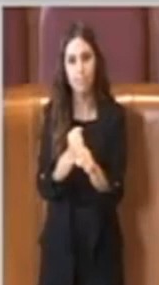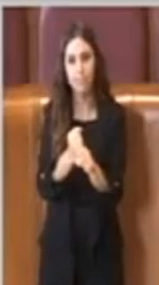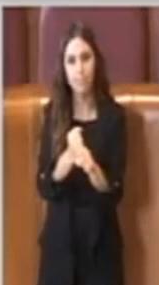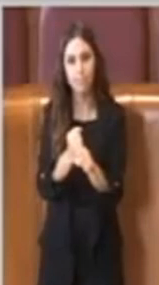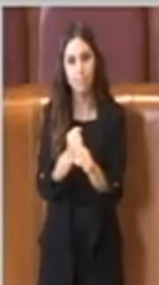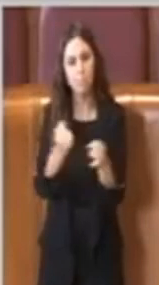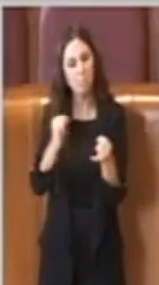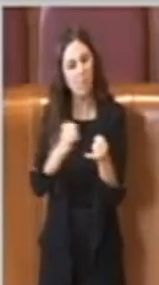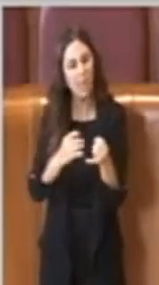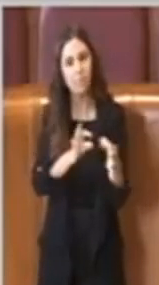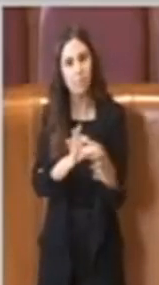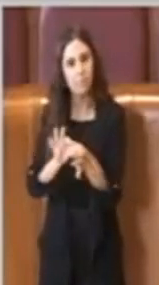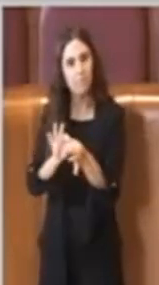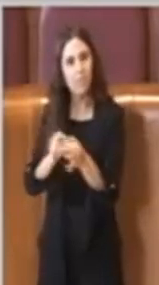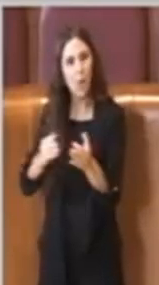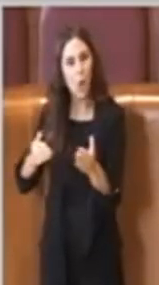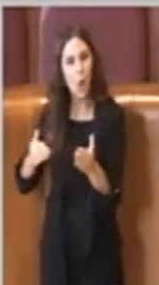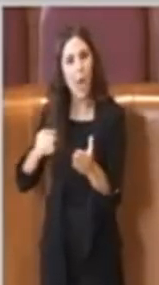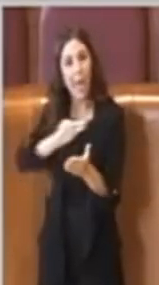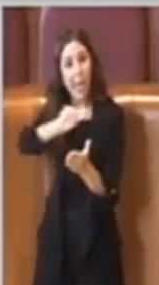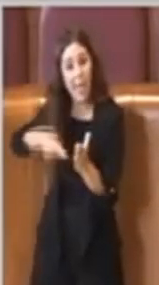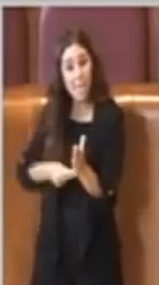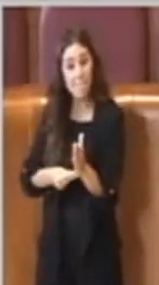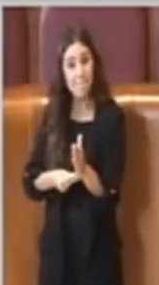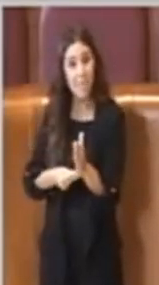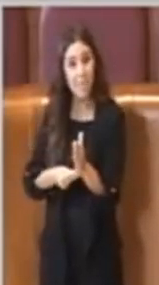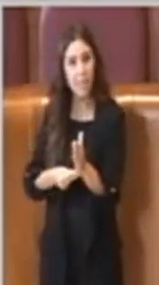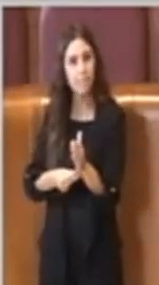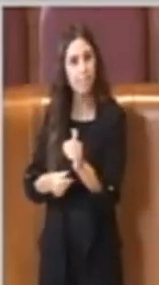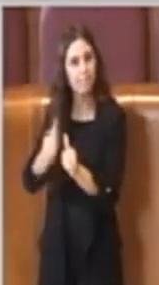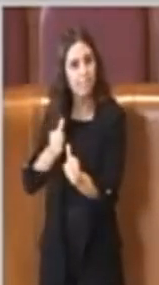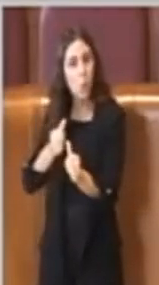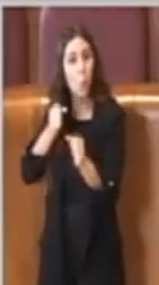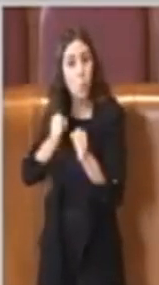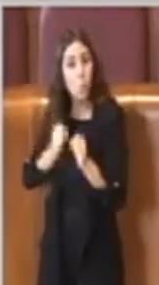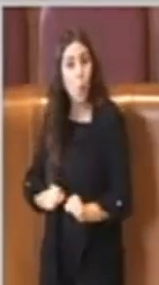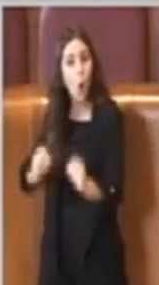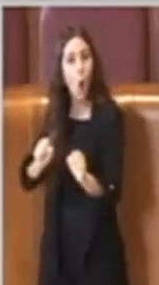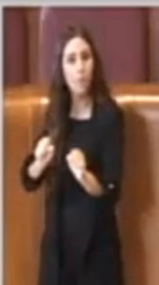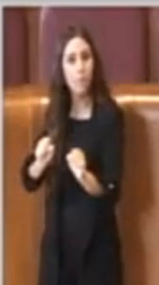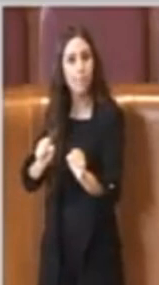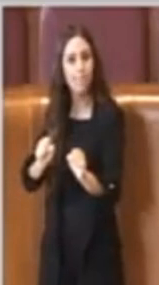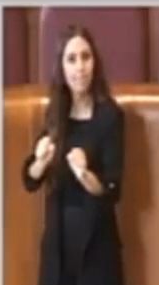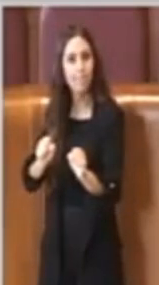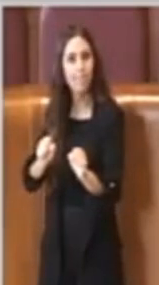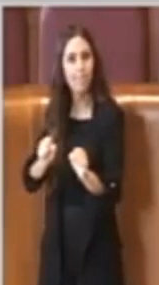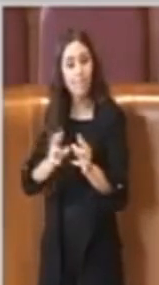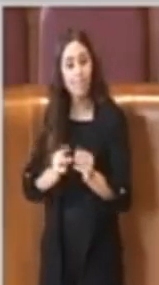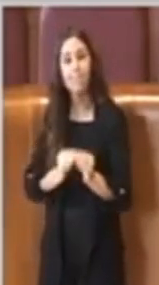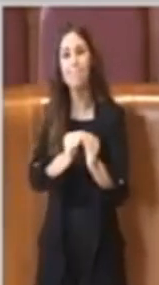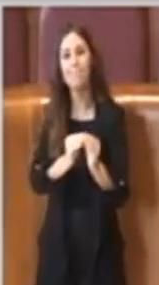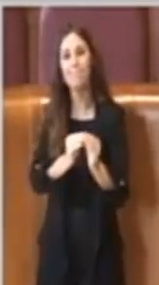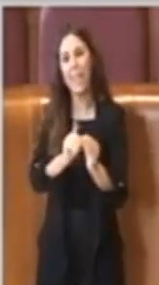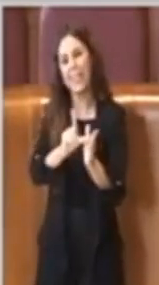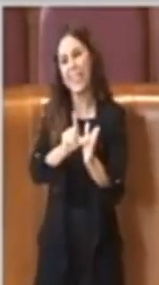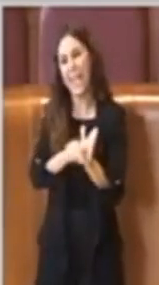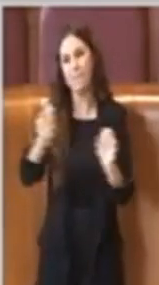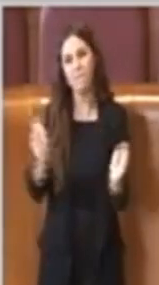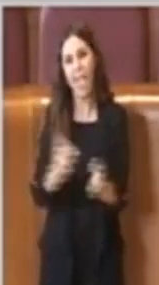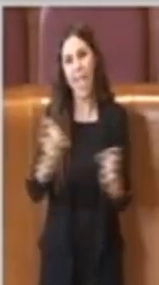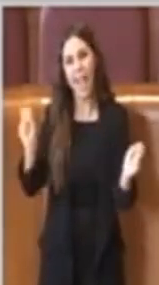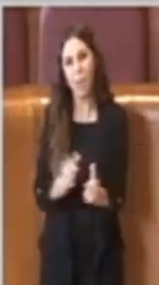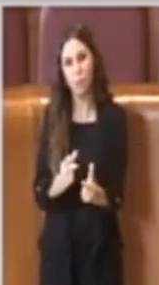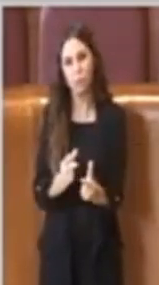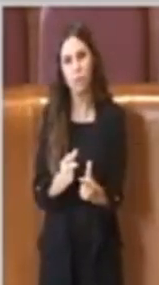con l'emendamento precedente possano essere realizzate in tempi rapidi qui tramite